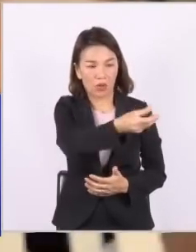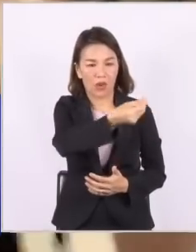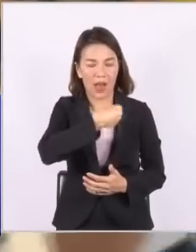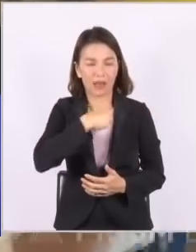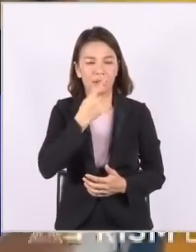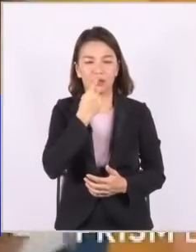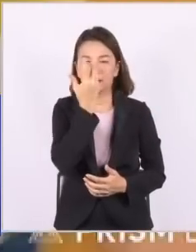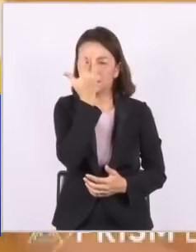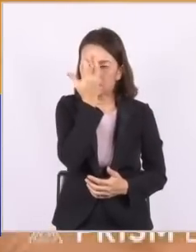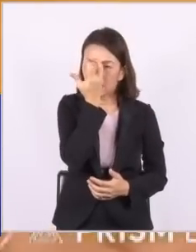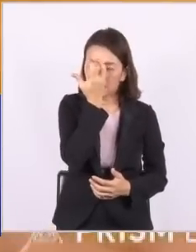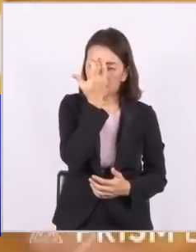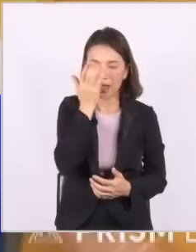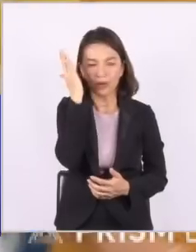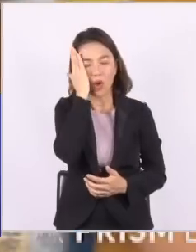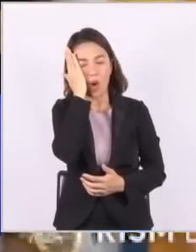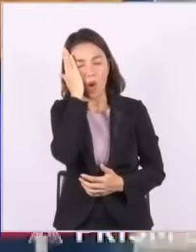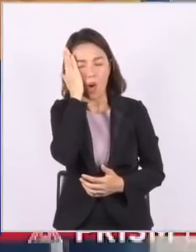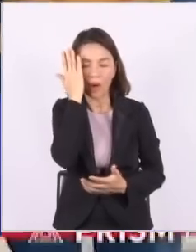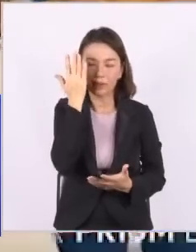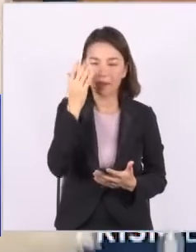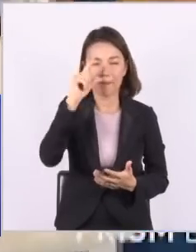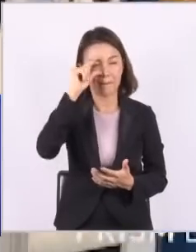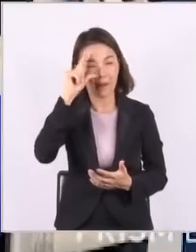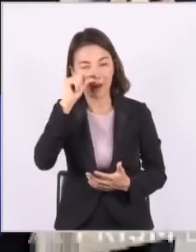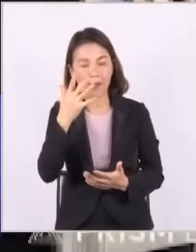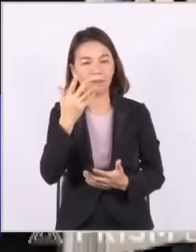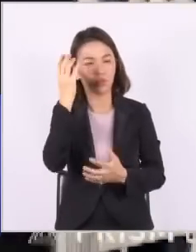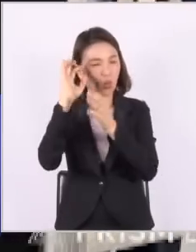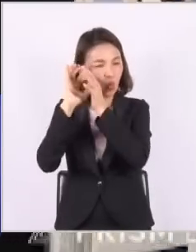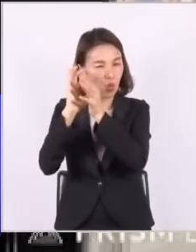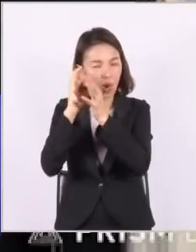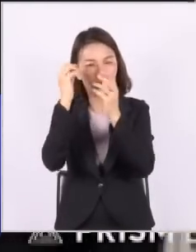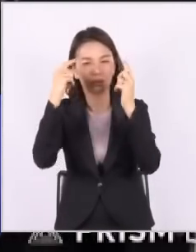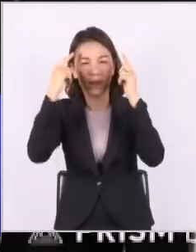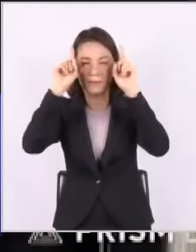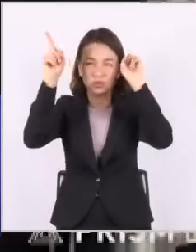ภาพจิตเสียมากนอนไม่หลับกังวลตลอดเวลาอ้าวฟังเสียงหนึ่งในผู้เสียหายหน่อย